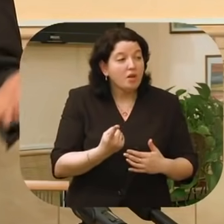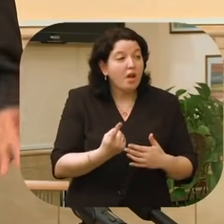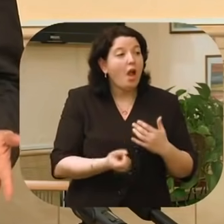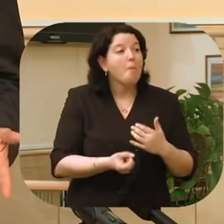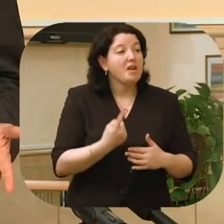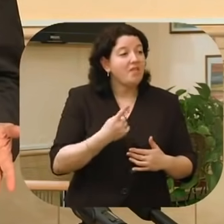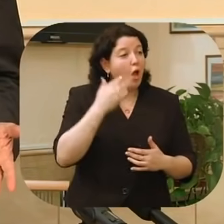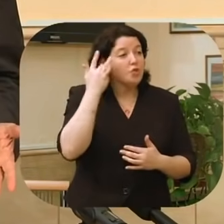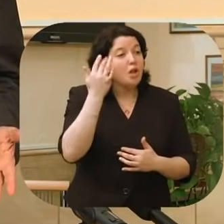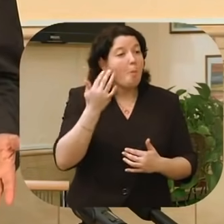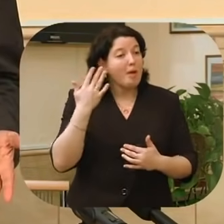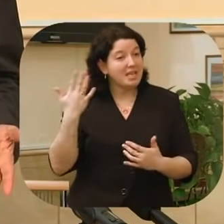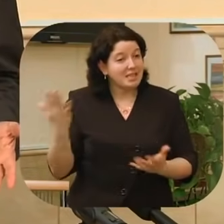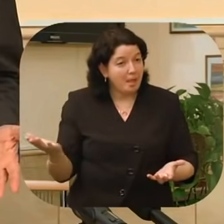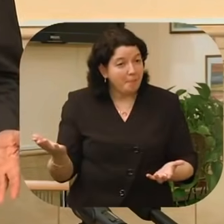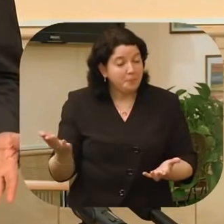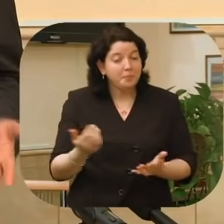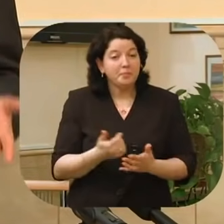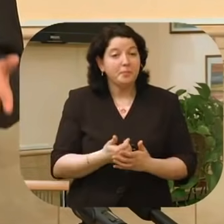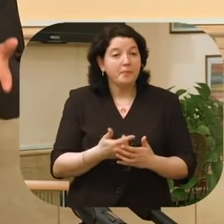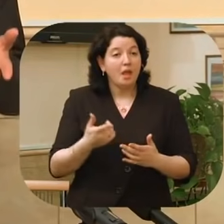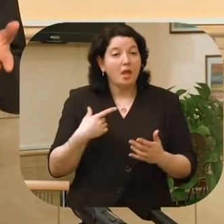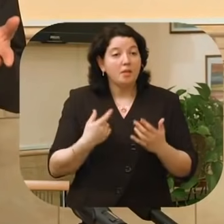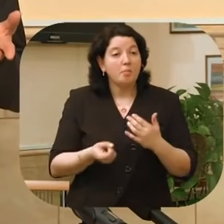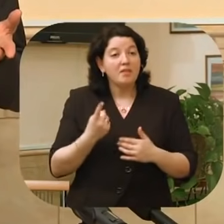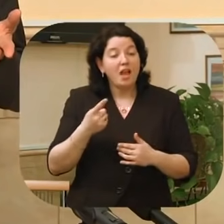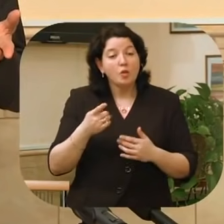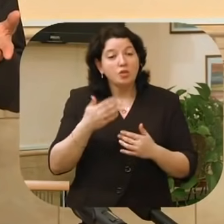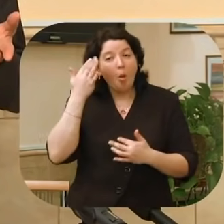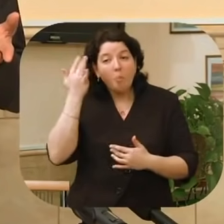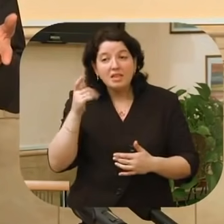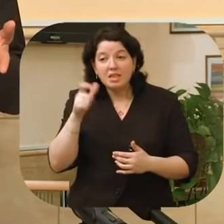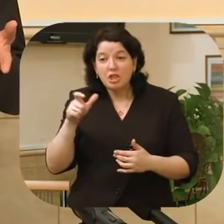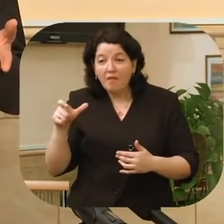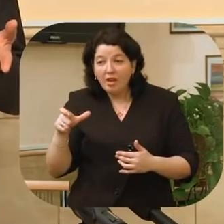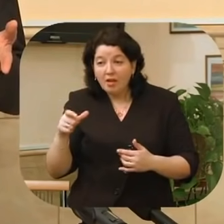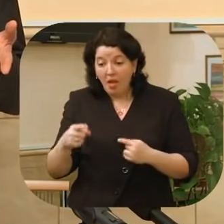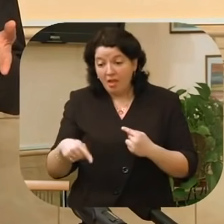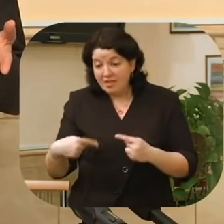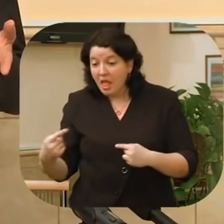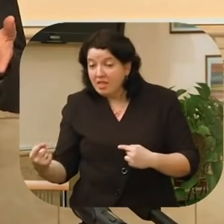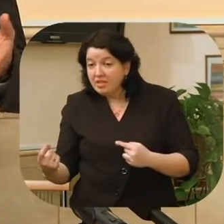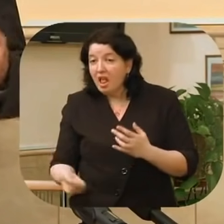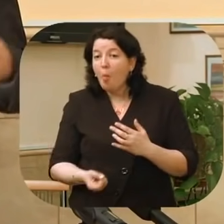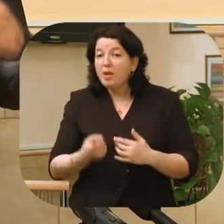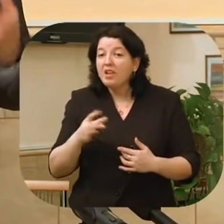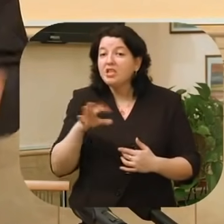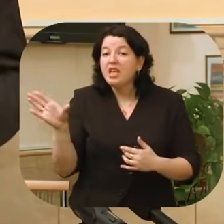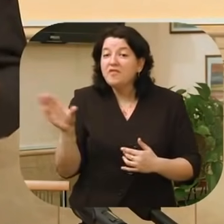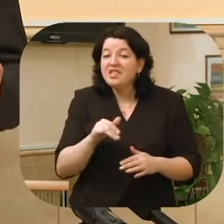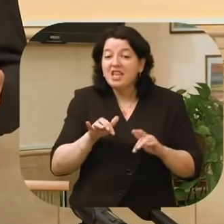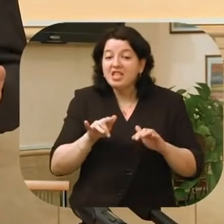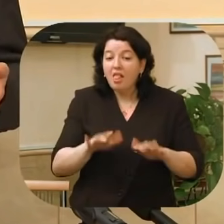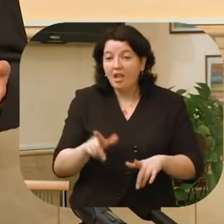говорили, исходят помышления, мысли человеческие. Следовательно, исходят и все